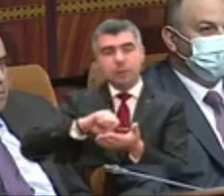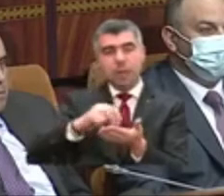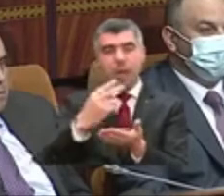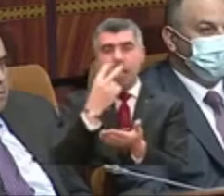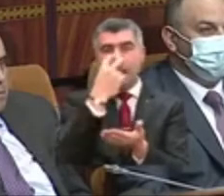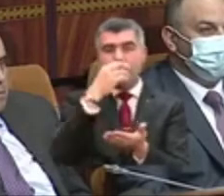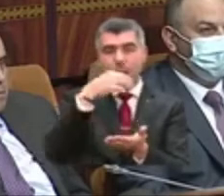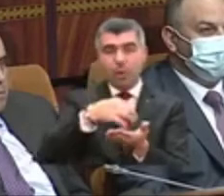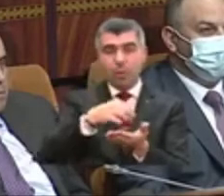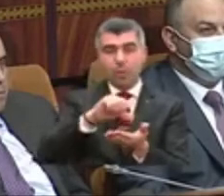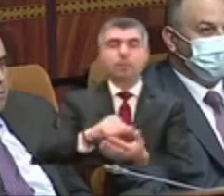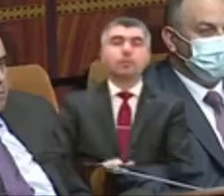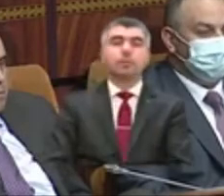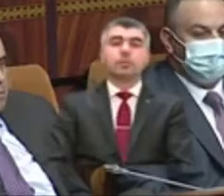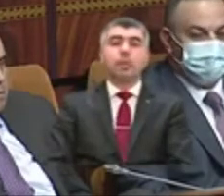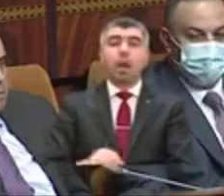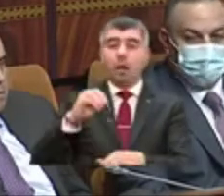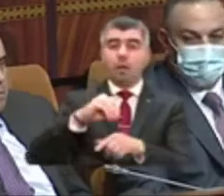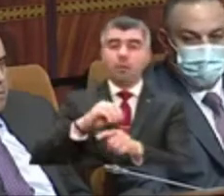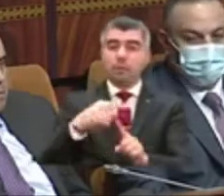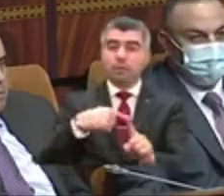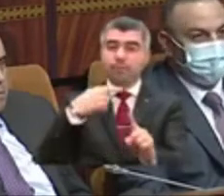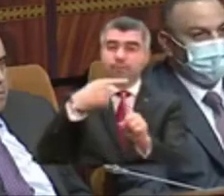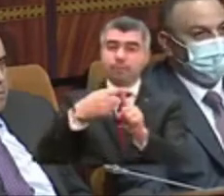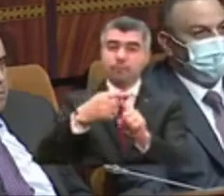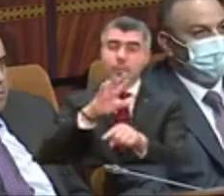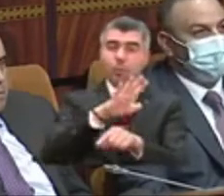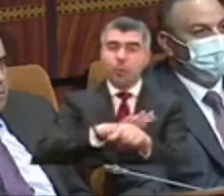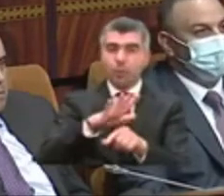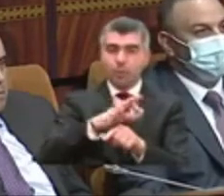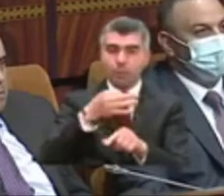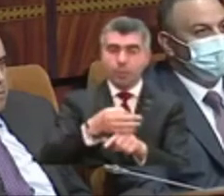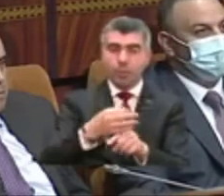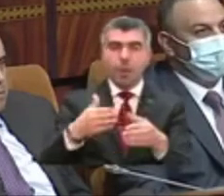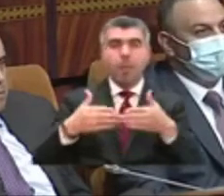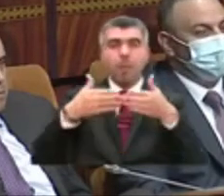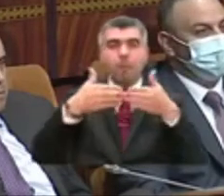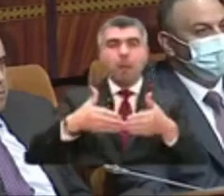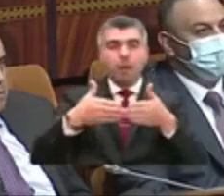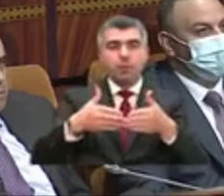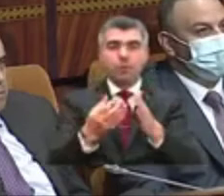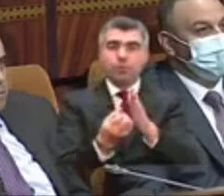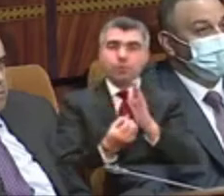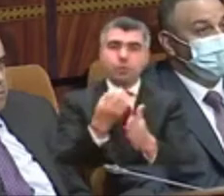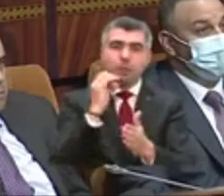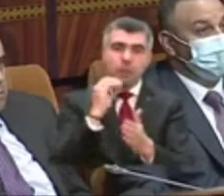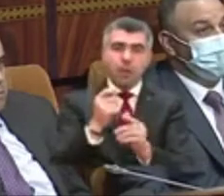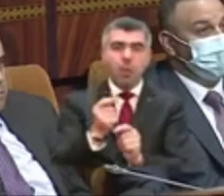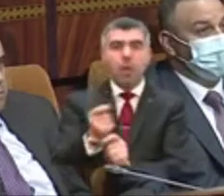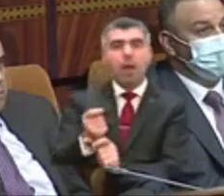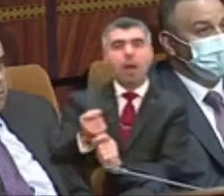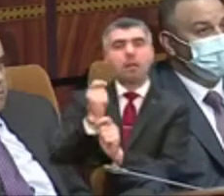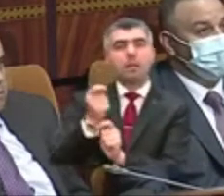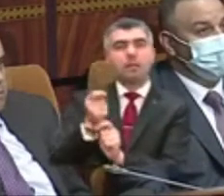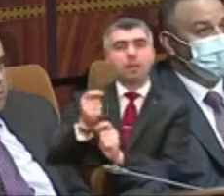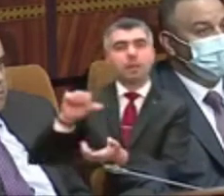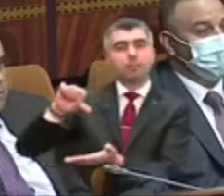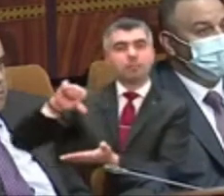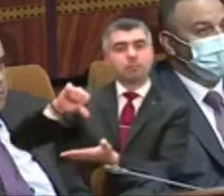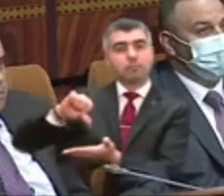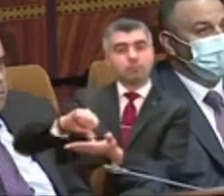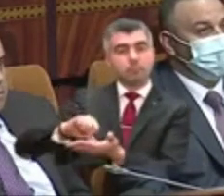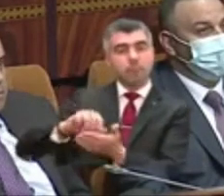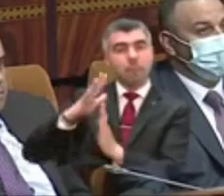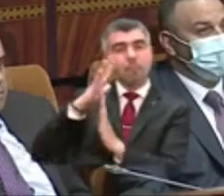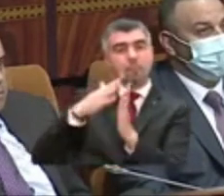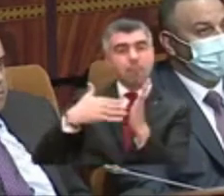نفس الإطار كنذكركم سيدي الوزير بمآل تنفيذ مشروع ميناء بالدوزة بإقليم أسفي التي تمت برمجته في